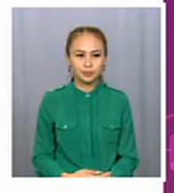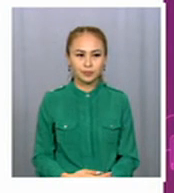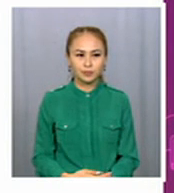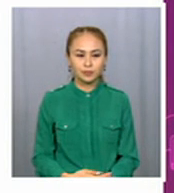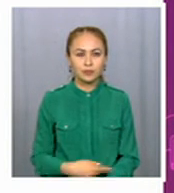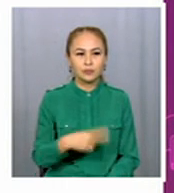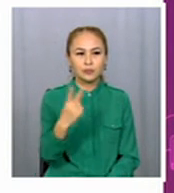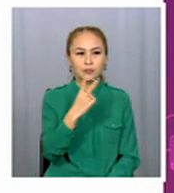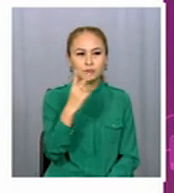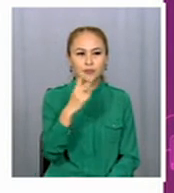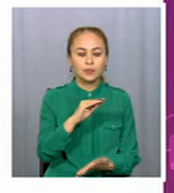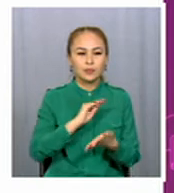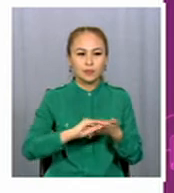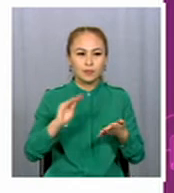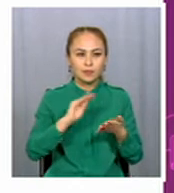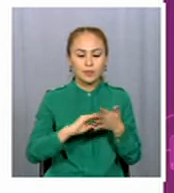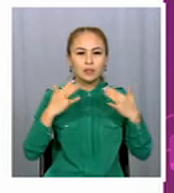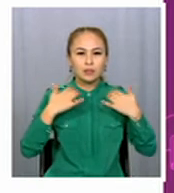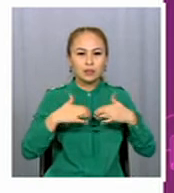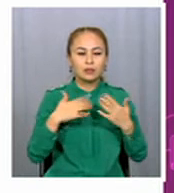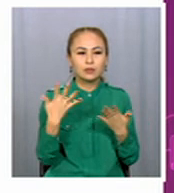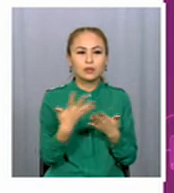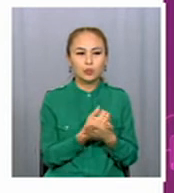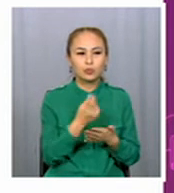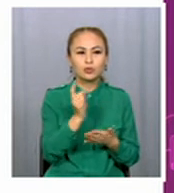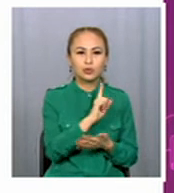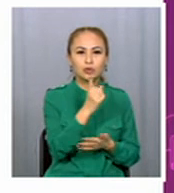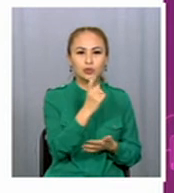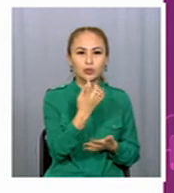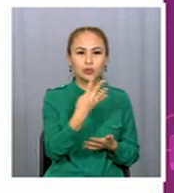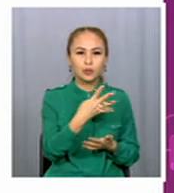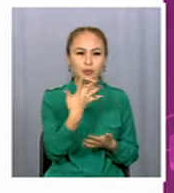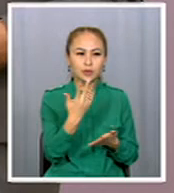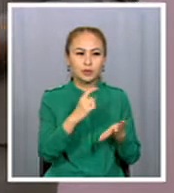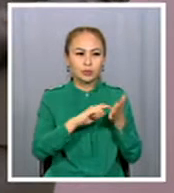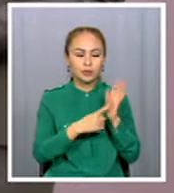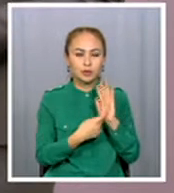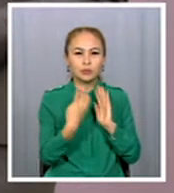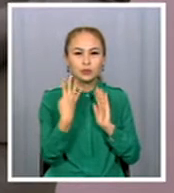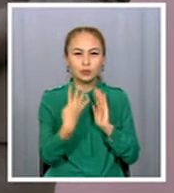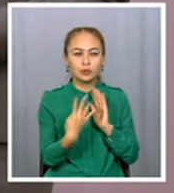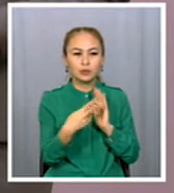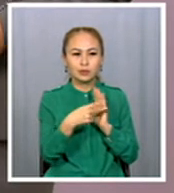Екінші кемедегі жолаушылар санын табу үшін 145-ті 4-ке көбейтеміз.